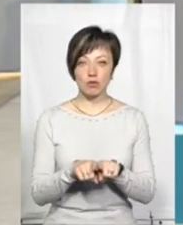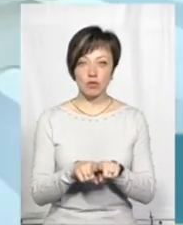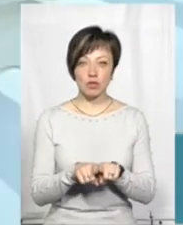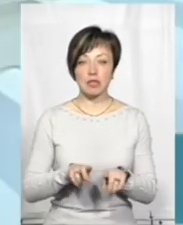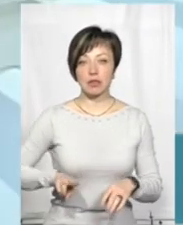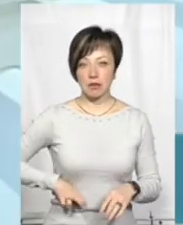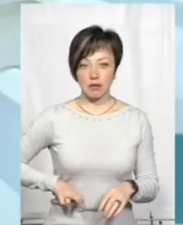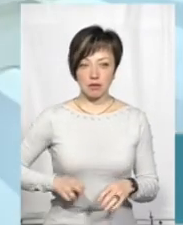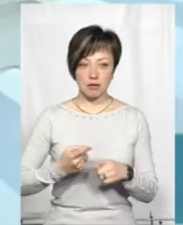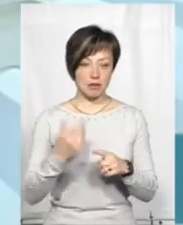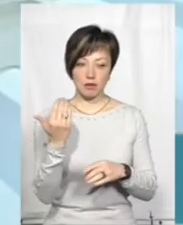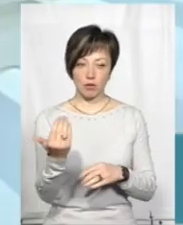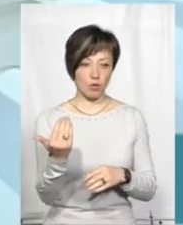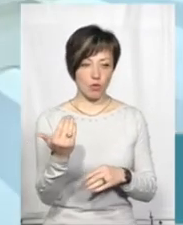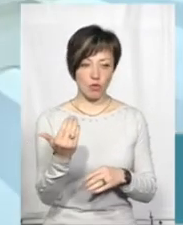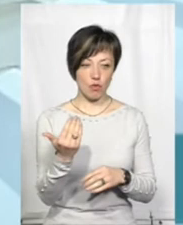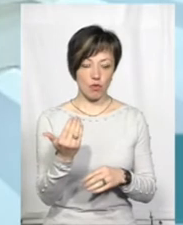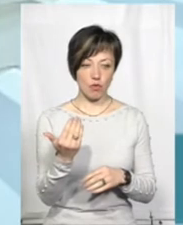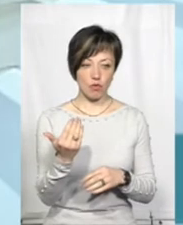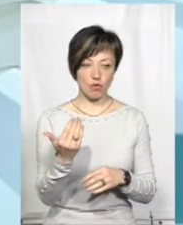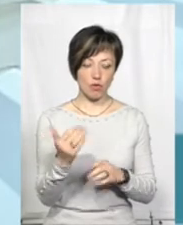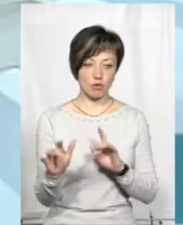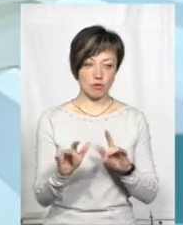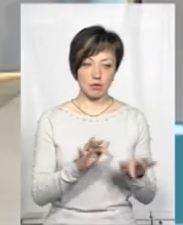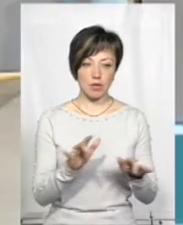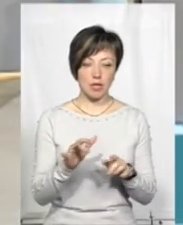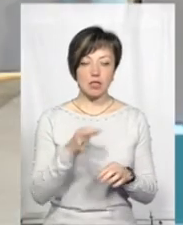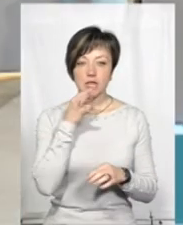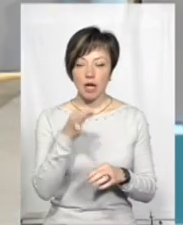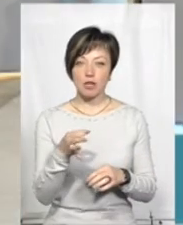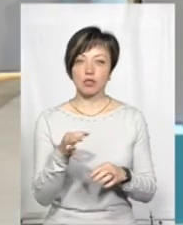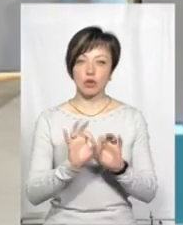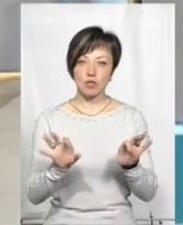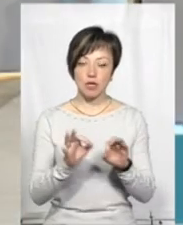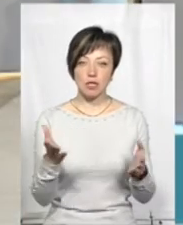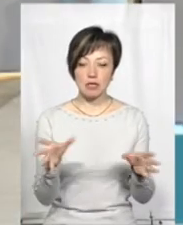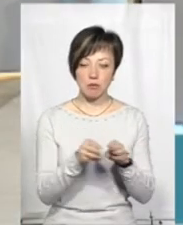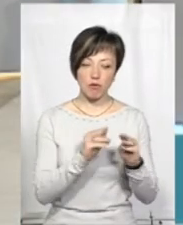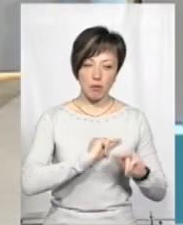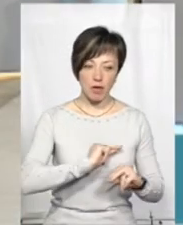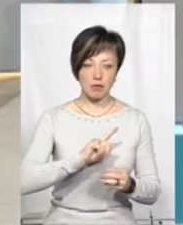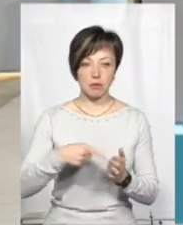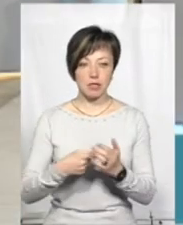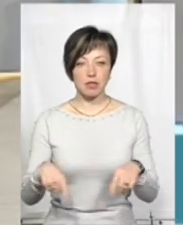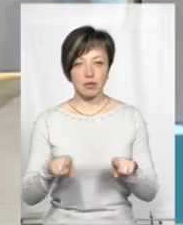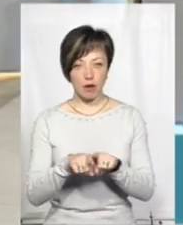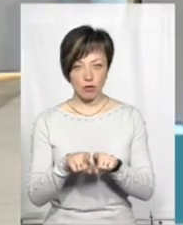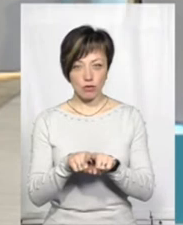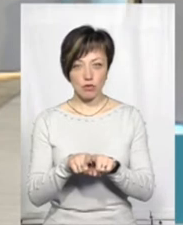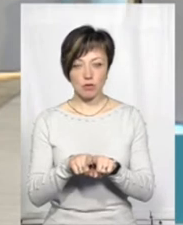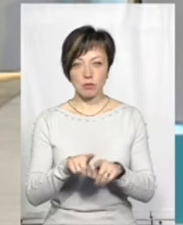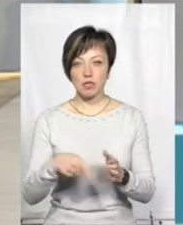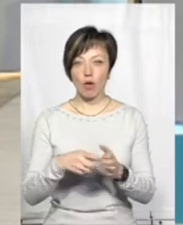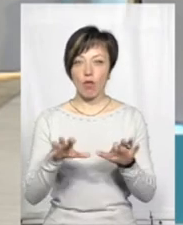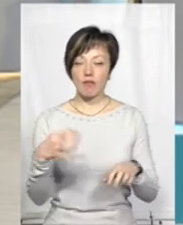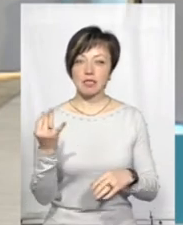скаже Сорока, тому так, що так. Я не буду коментувати ці речі, але він вам скаже, які там є варіанти, скажімо, співпраці, так. І місто також... Міський